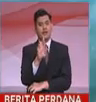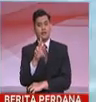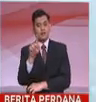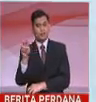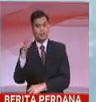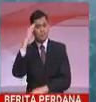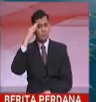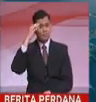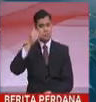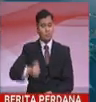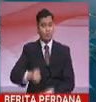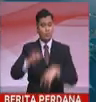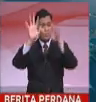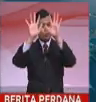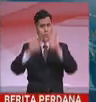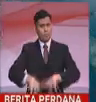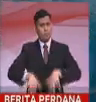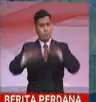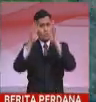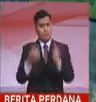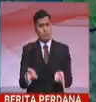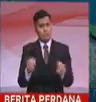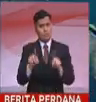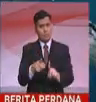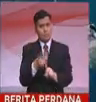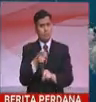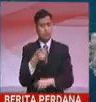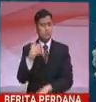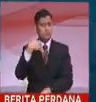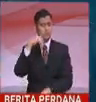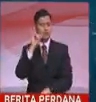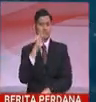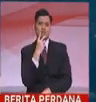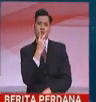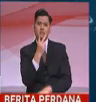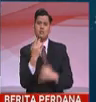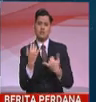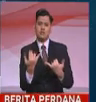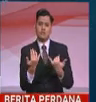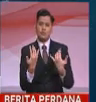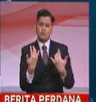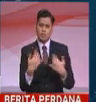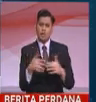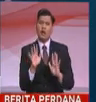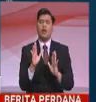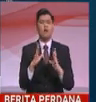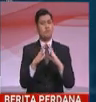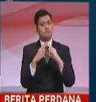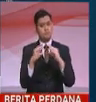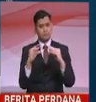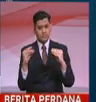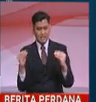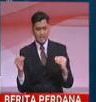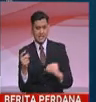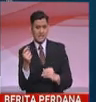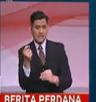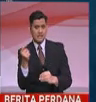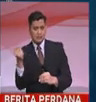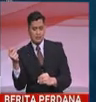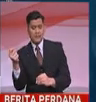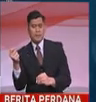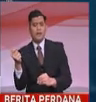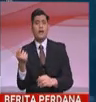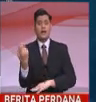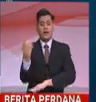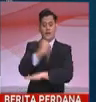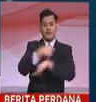Di saat ini, hujan lebat yang berlaku sejak semalam nampaknya sudah pun beransur-ansur reda. Pada hari ini, hujan yang turun pada hari ini